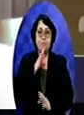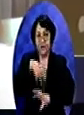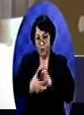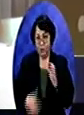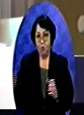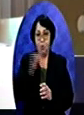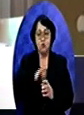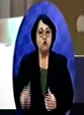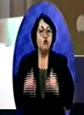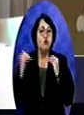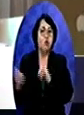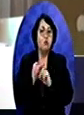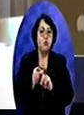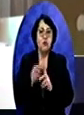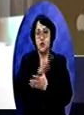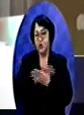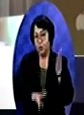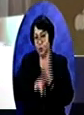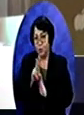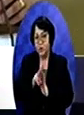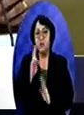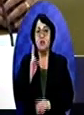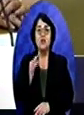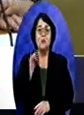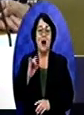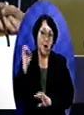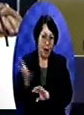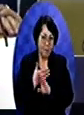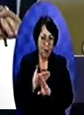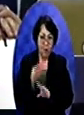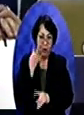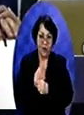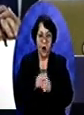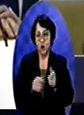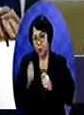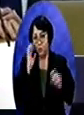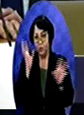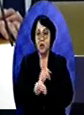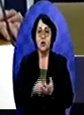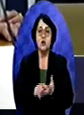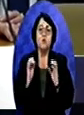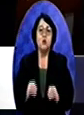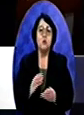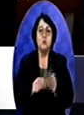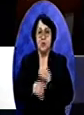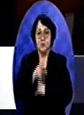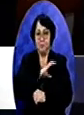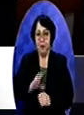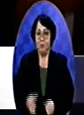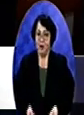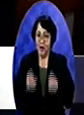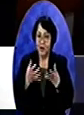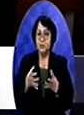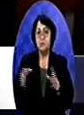орнуудын хөгжлөөс үүдэн шинээр урган гарч байгаа кибер аюулгүй байдлыг хангах харилцааг зохицуулах шаардлага үүсэж байгаа юм а. Мэргэжлийн байгууллагуудын гаргасан